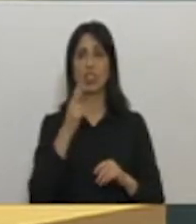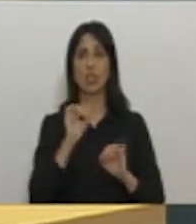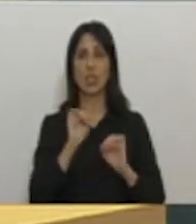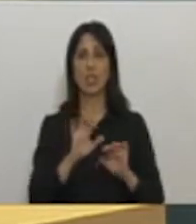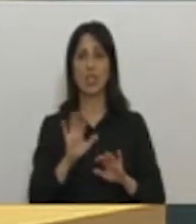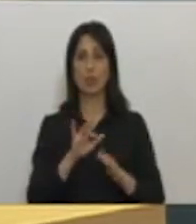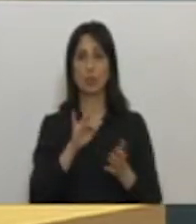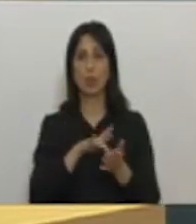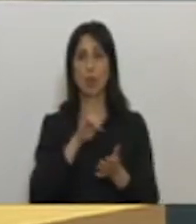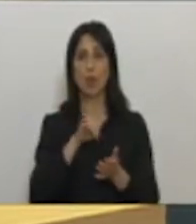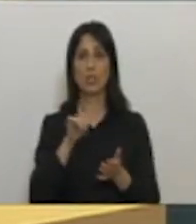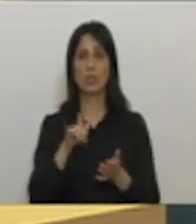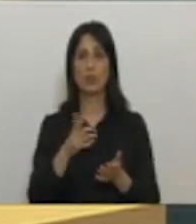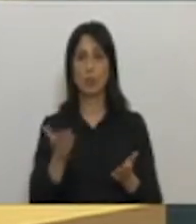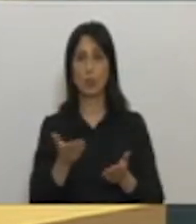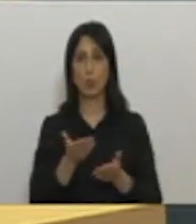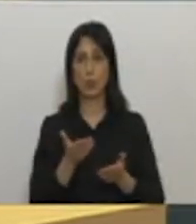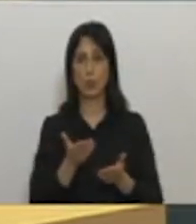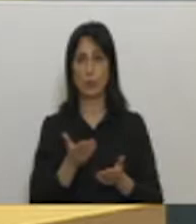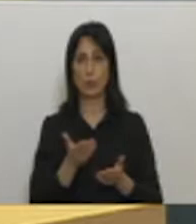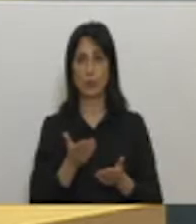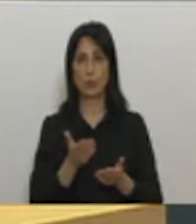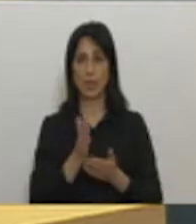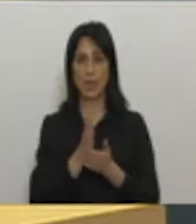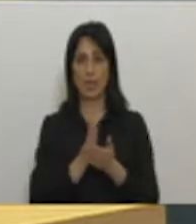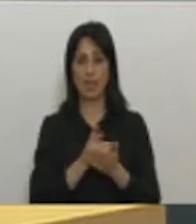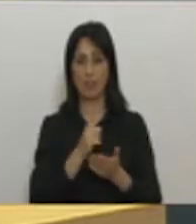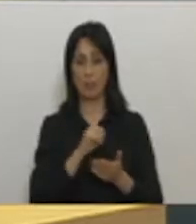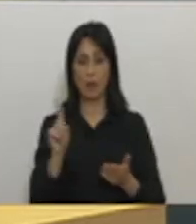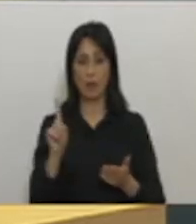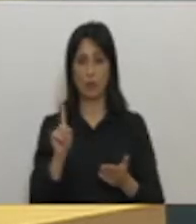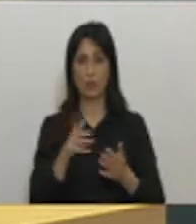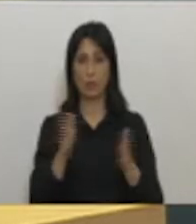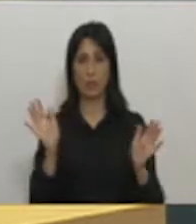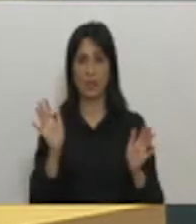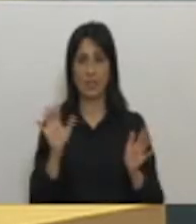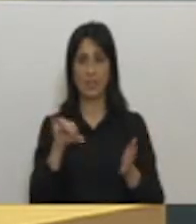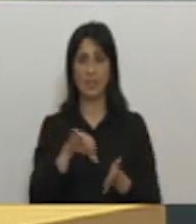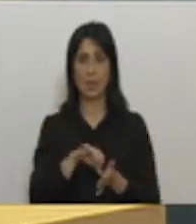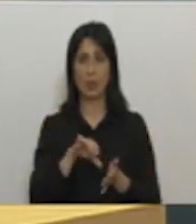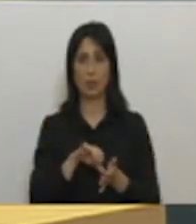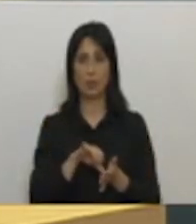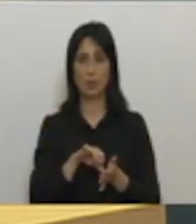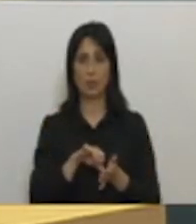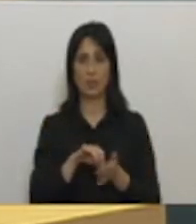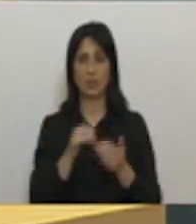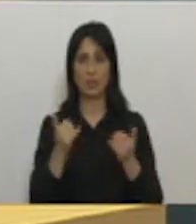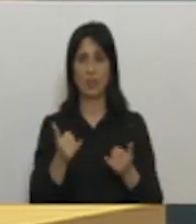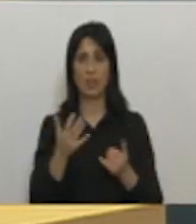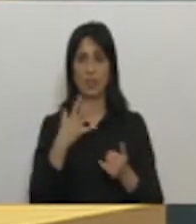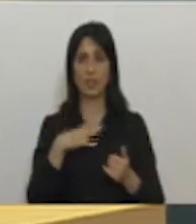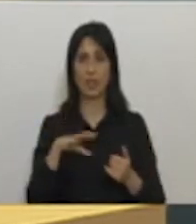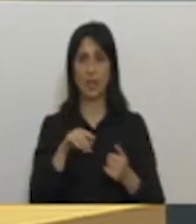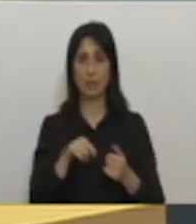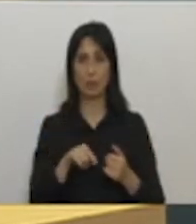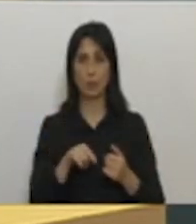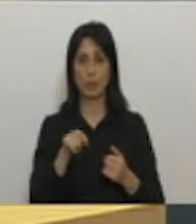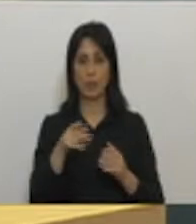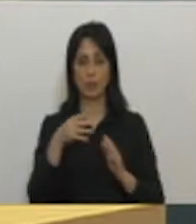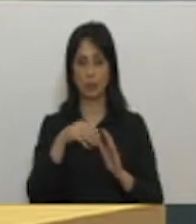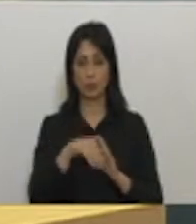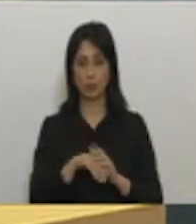დაუცველი მოსახლეობა, რომლებიც 9 მილიონზე მეტს წარმოადგენს დღეს საქართველოში და მათ